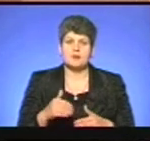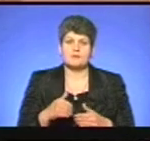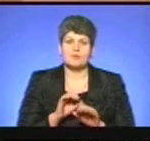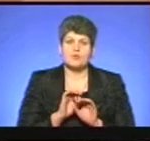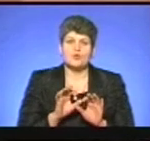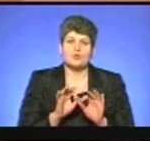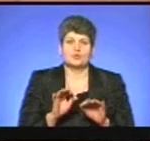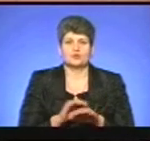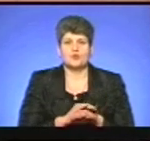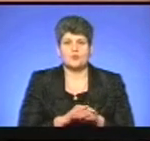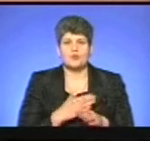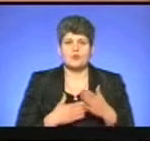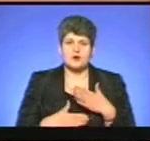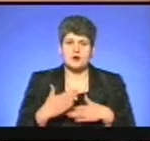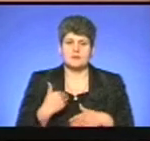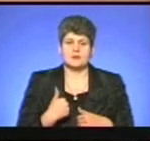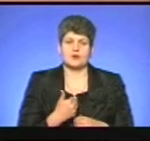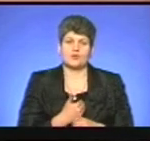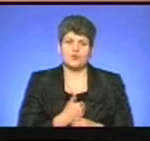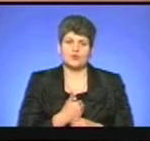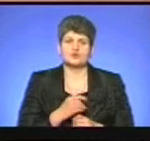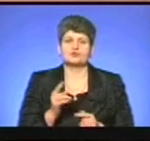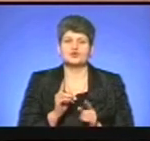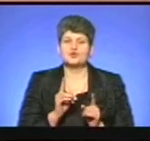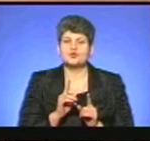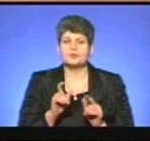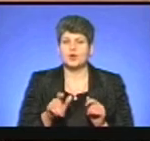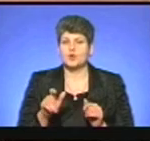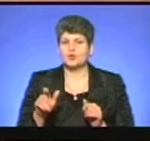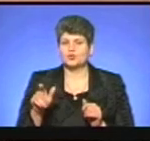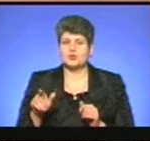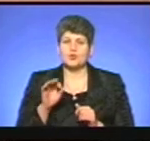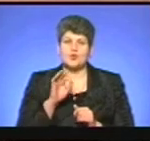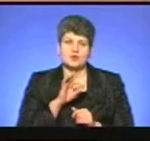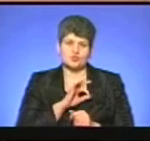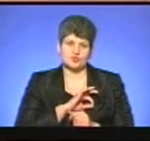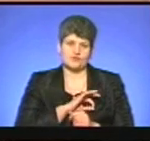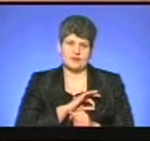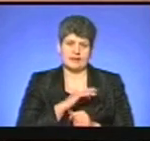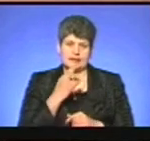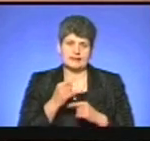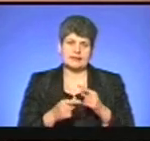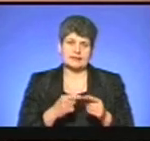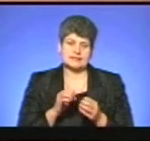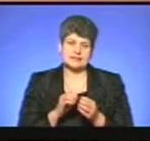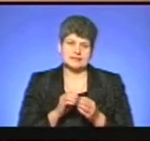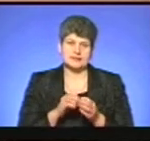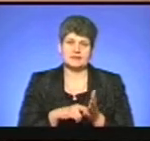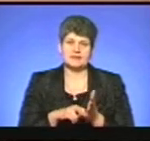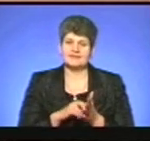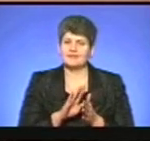добро, радість. Ми хочемо, щоб люди користувалися традиційними листівками, не